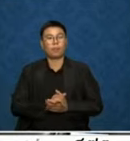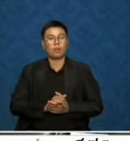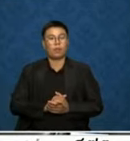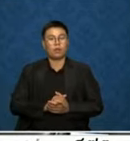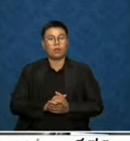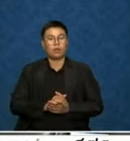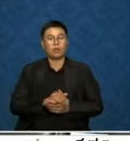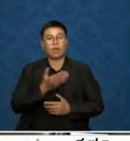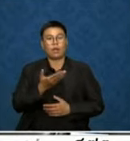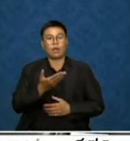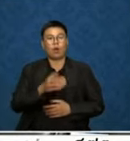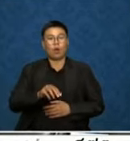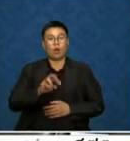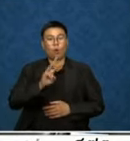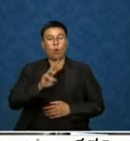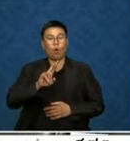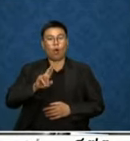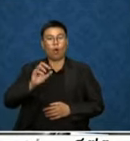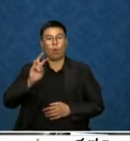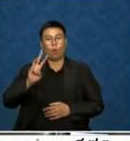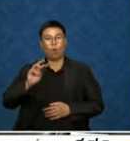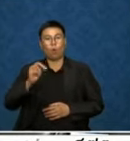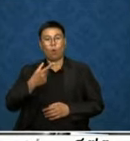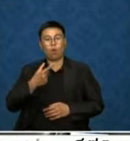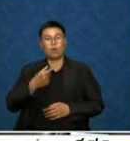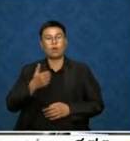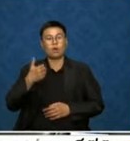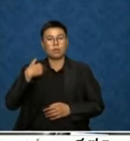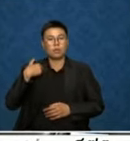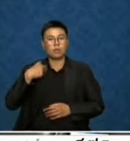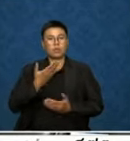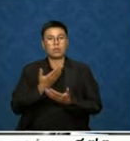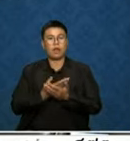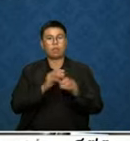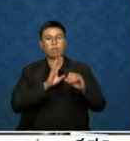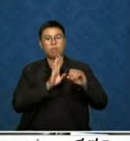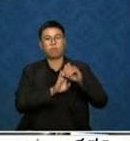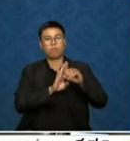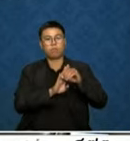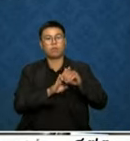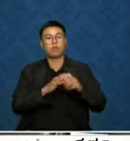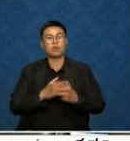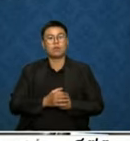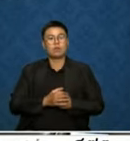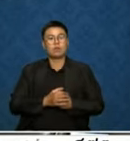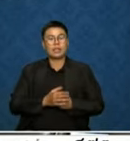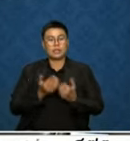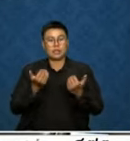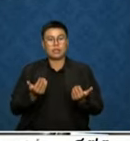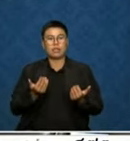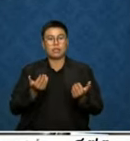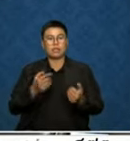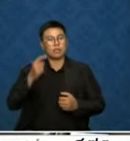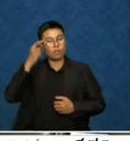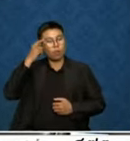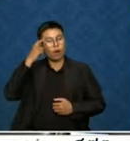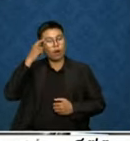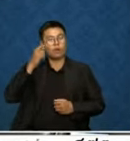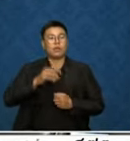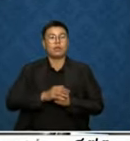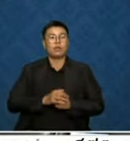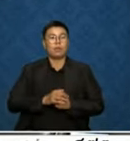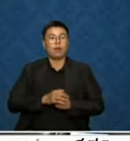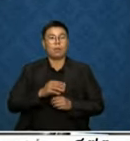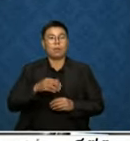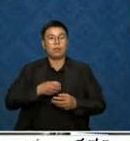านวรวงศ์นะครับก็พูดถึงเรื่องของคริปโตเรื่องนี้ก็เป็นเรื่องที่คิดว่ากรรมาธิการก็น่าจะนำ